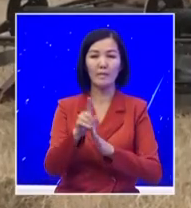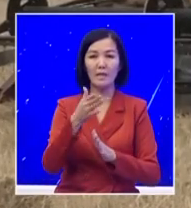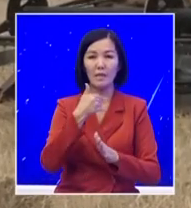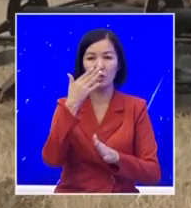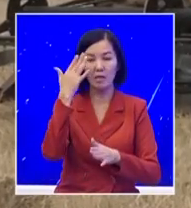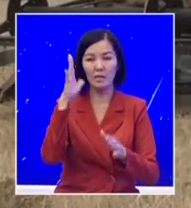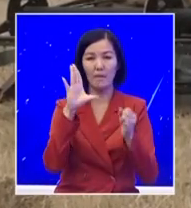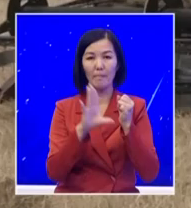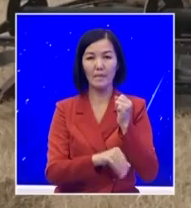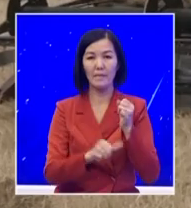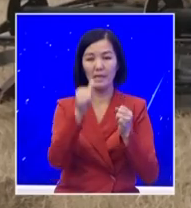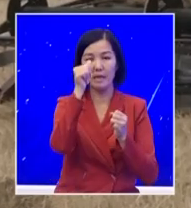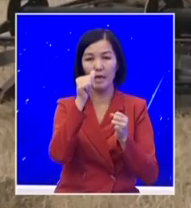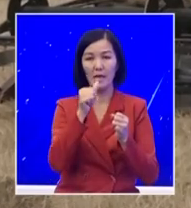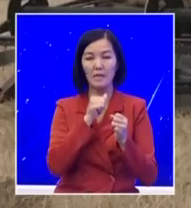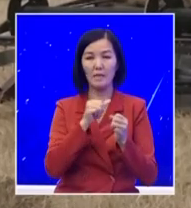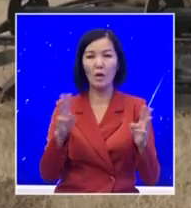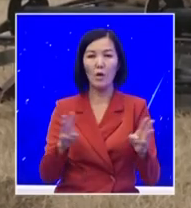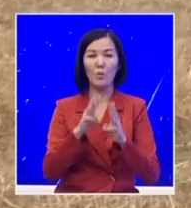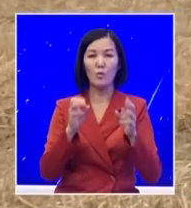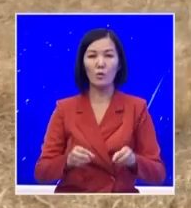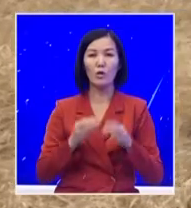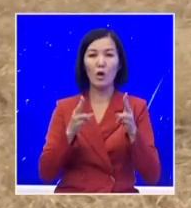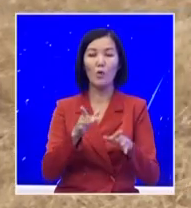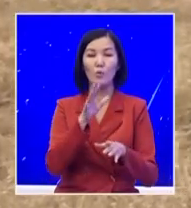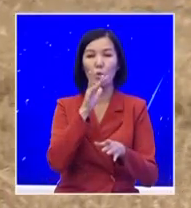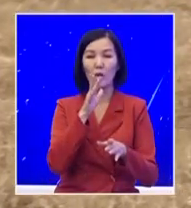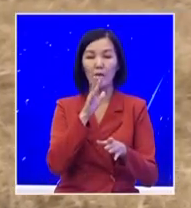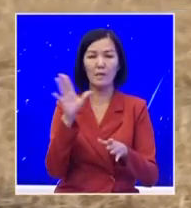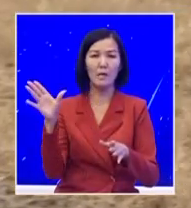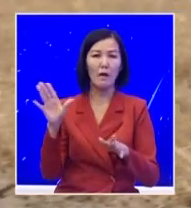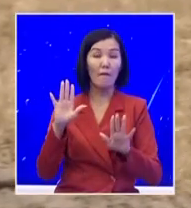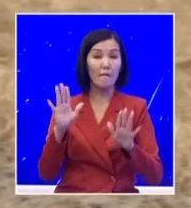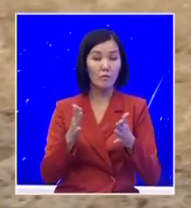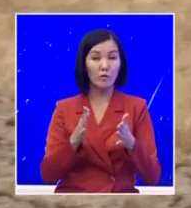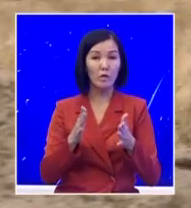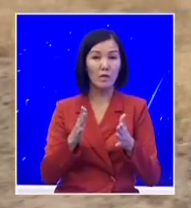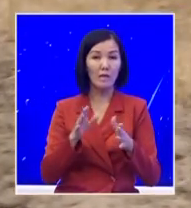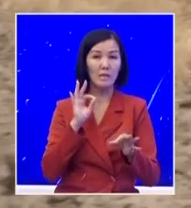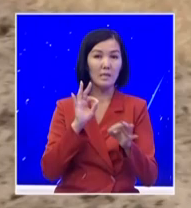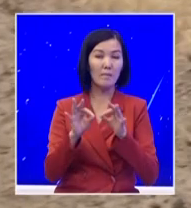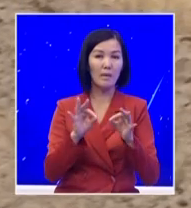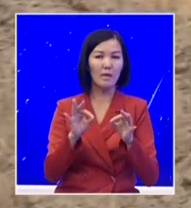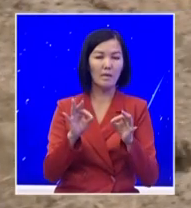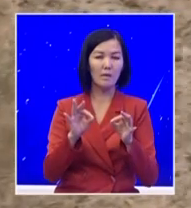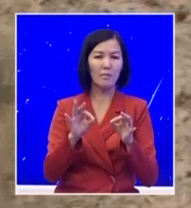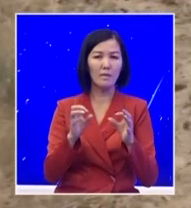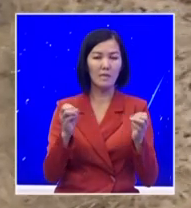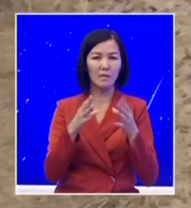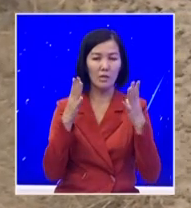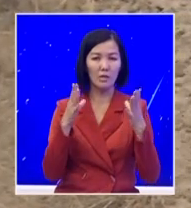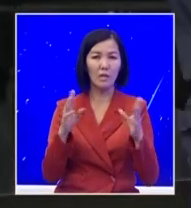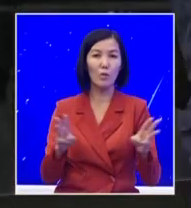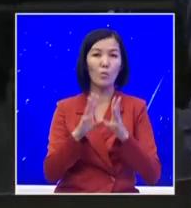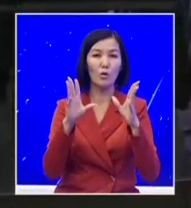шаруалардың жұмысы қызса, бұл кез өрттің қауіпті кезеңі. Кез келген уақытта темекі тұқылы мен техниканың ұшқыны өрттің